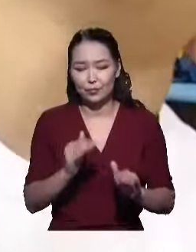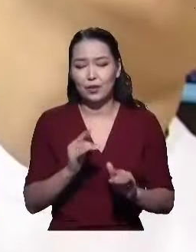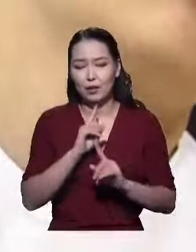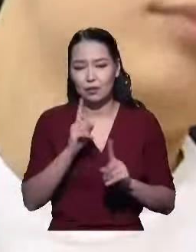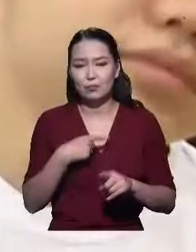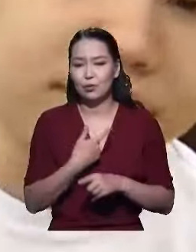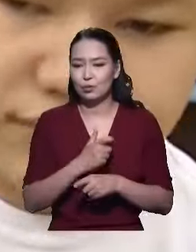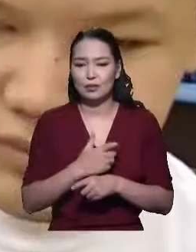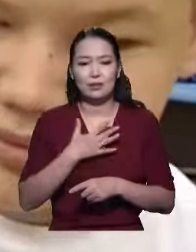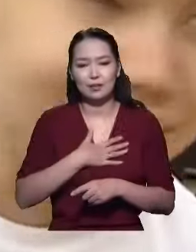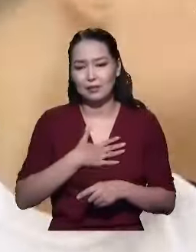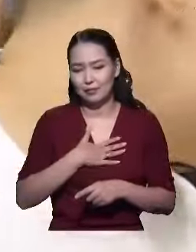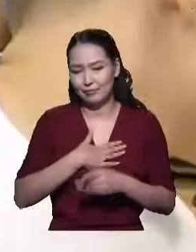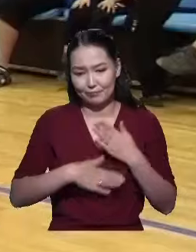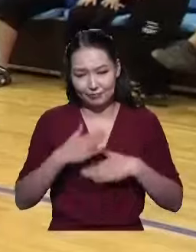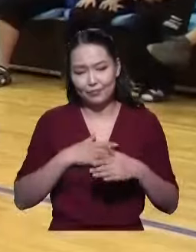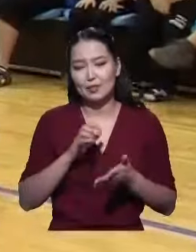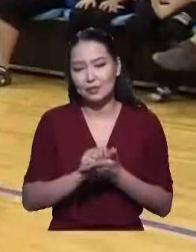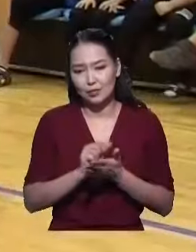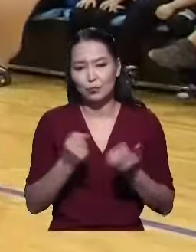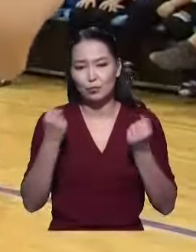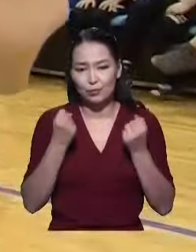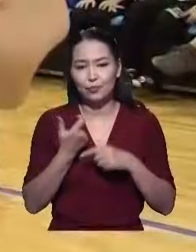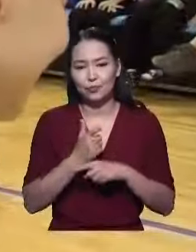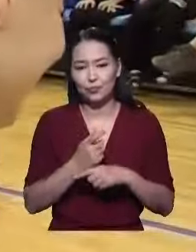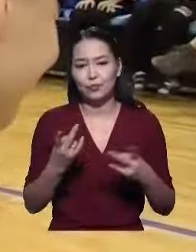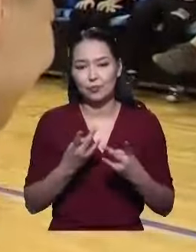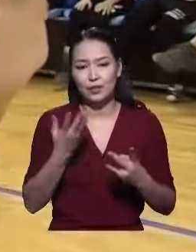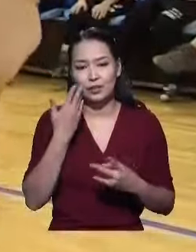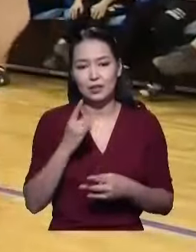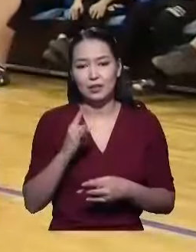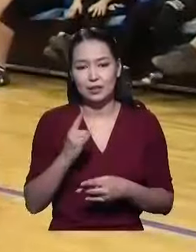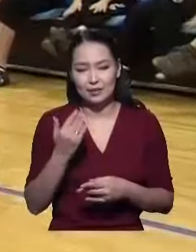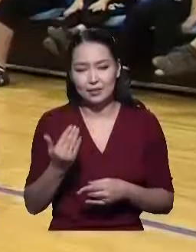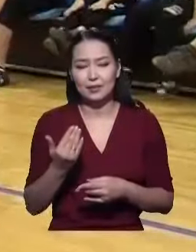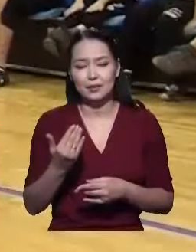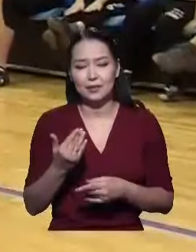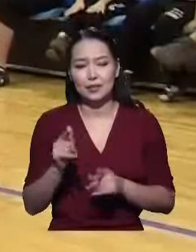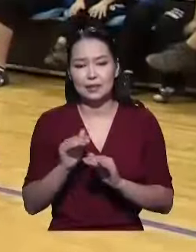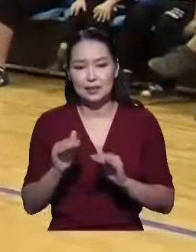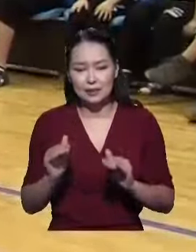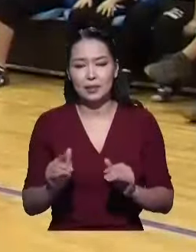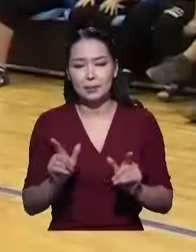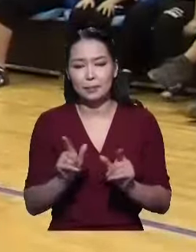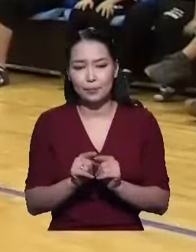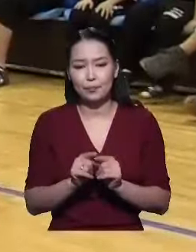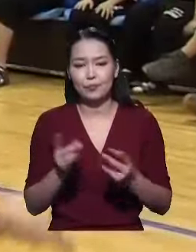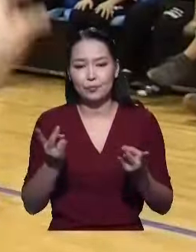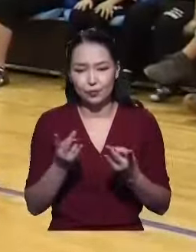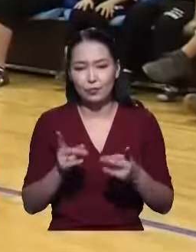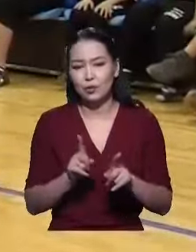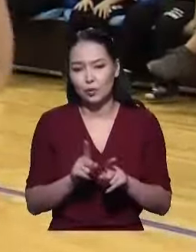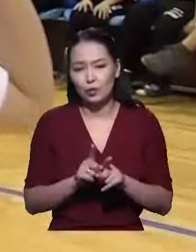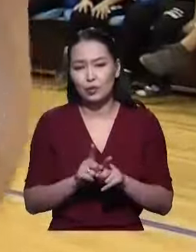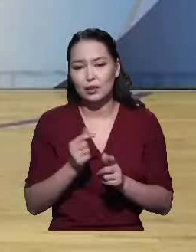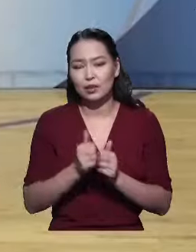радуюсь тем, что он занимается адаптивным спортом. Потому что когда ребенок где-то задействован, ну, это очень классно